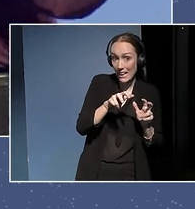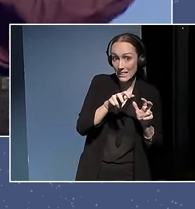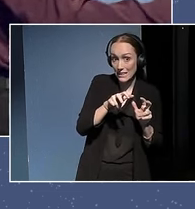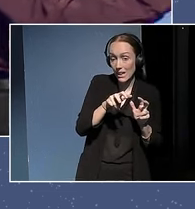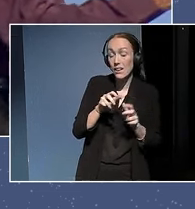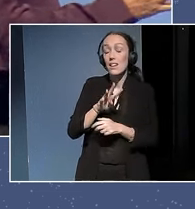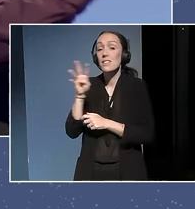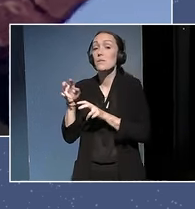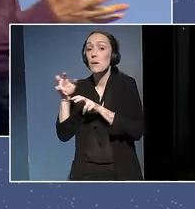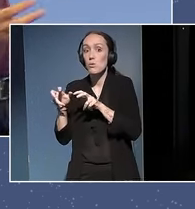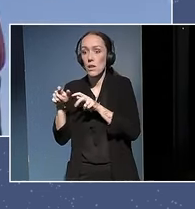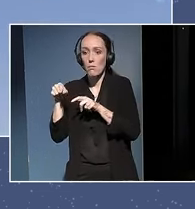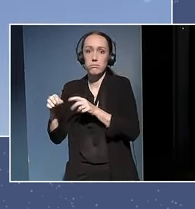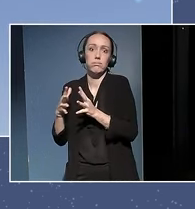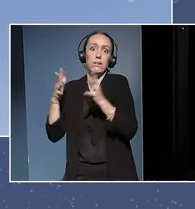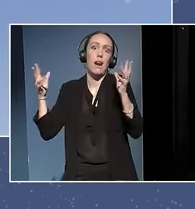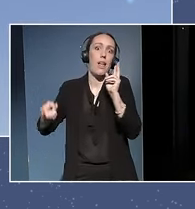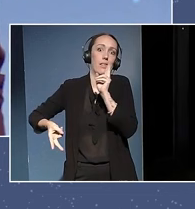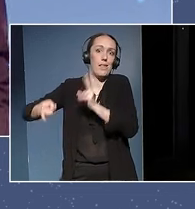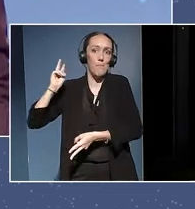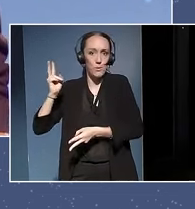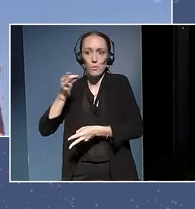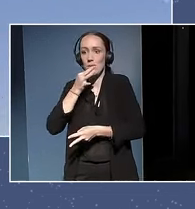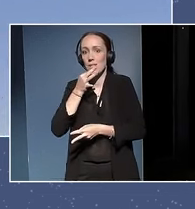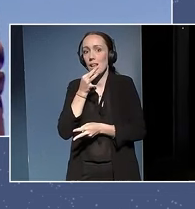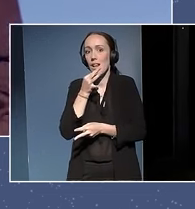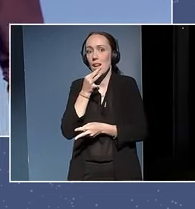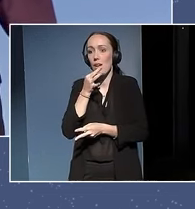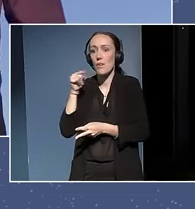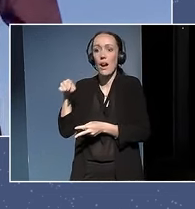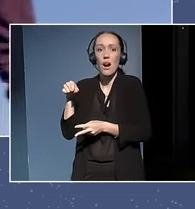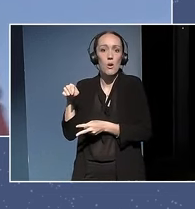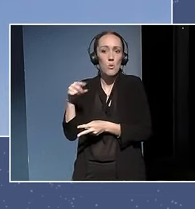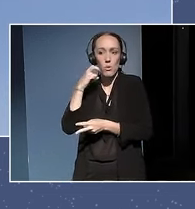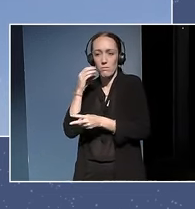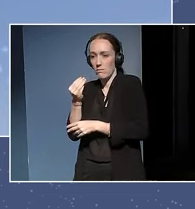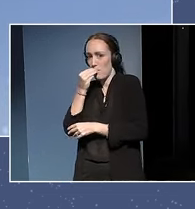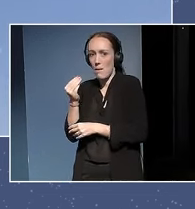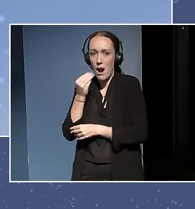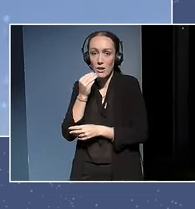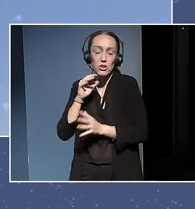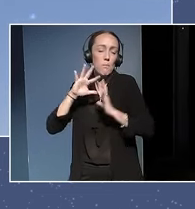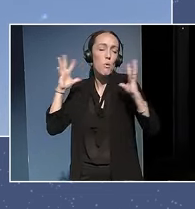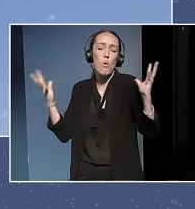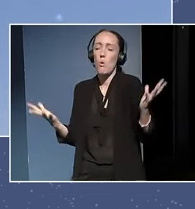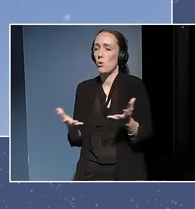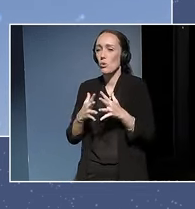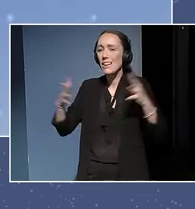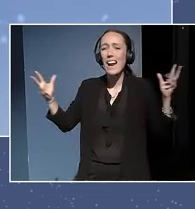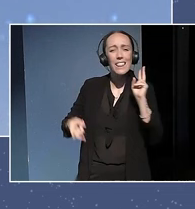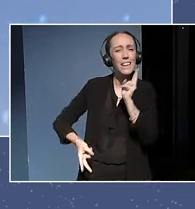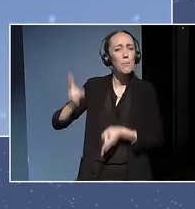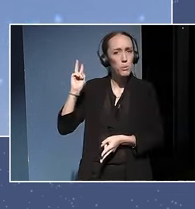dire preso il Pod del dinosauro predatore più grande del mondo un dinosauro